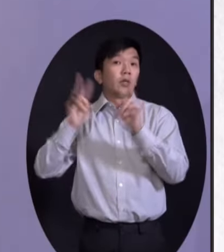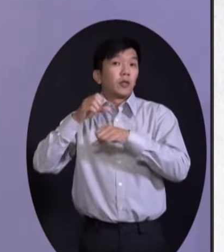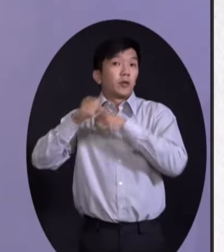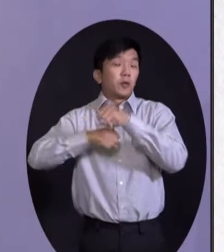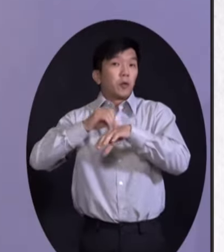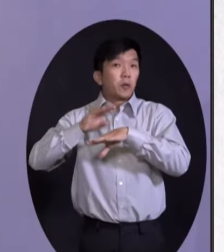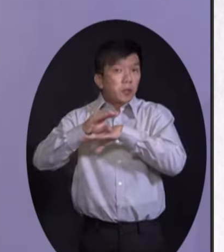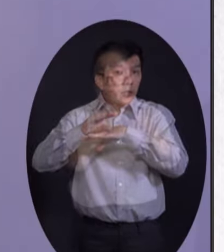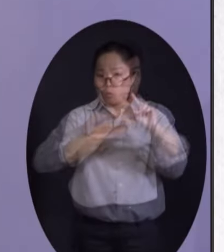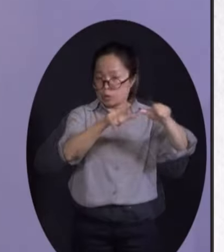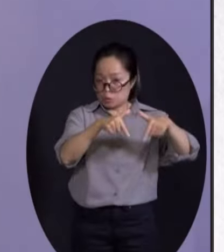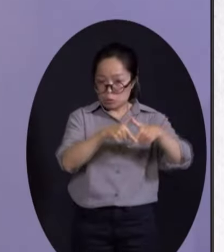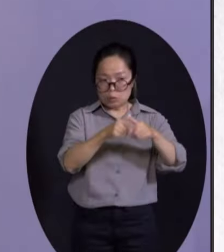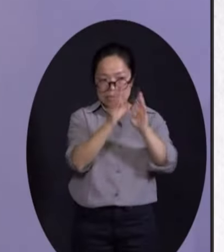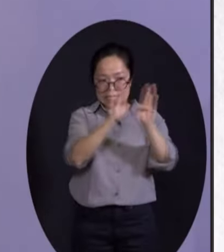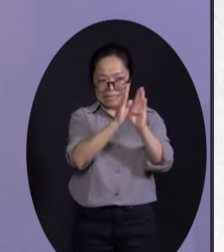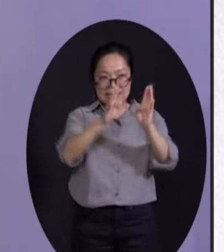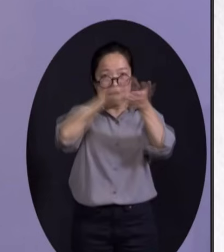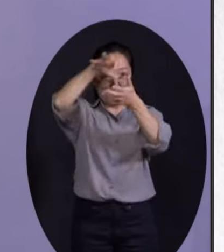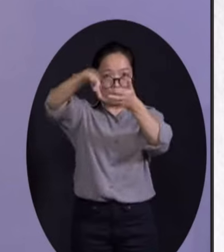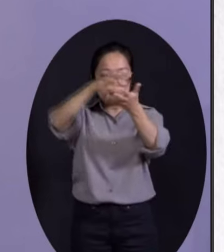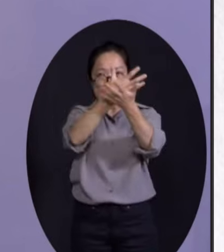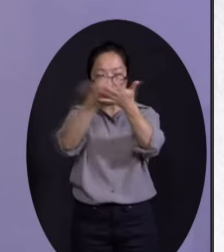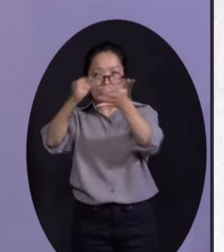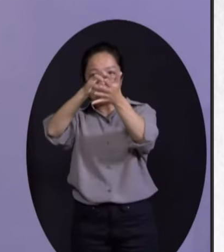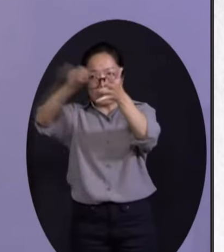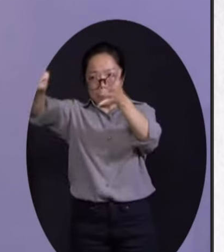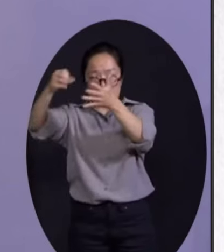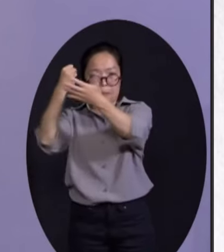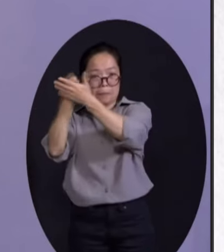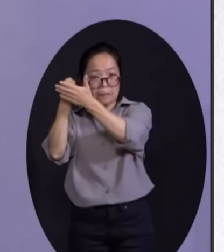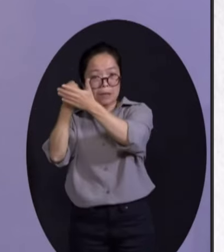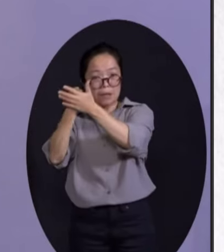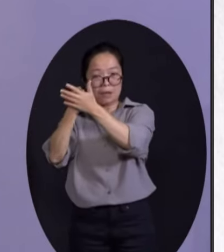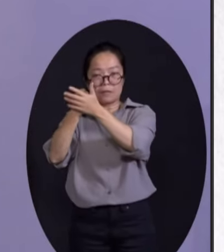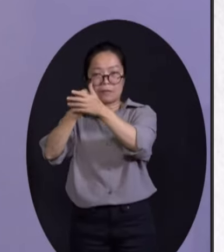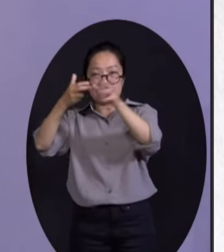法委员候选人公办政见发表会。